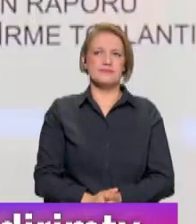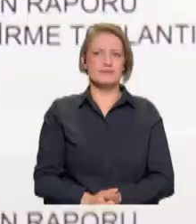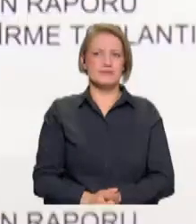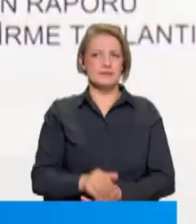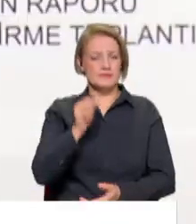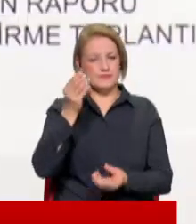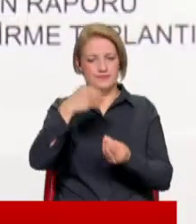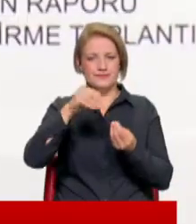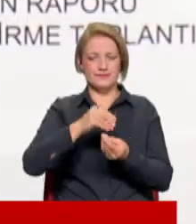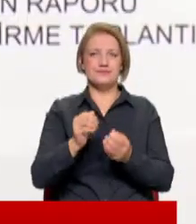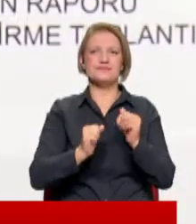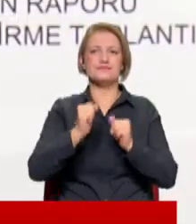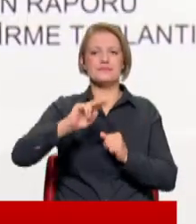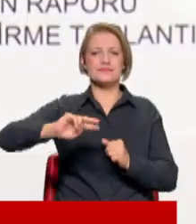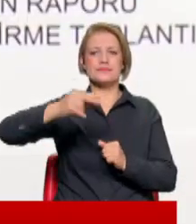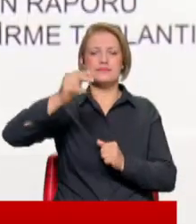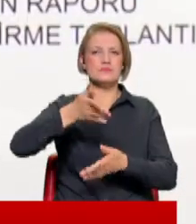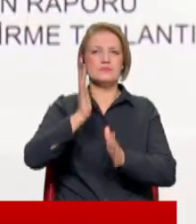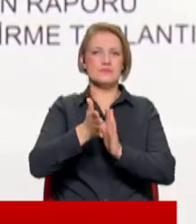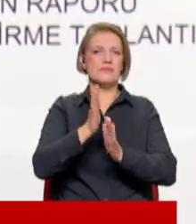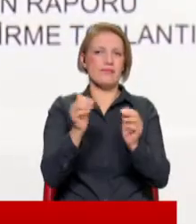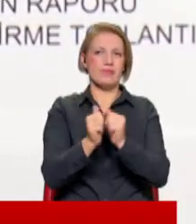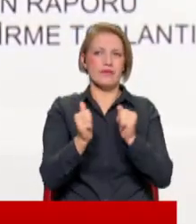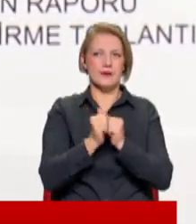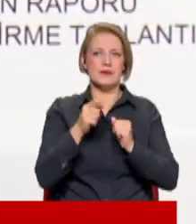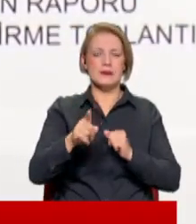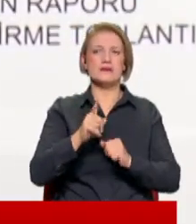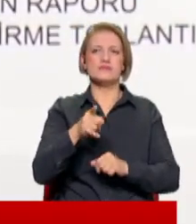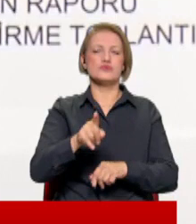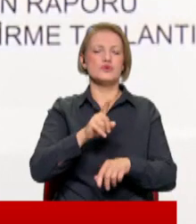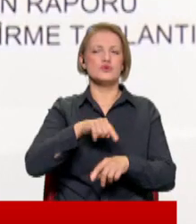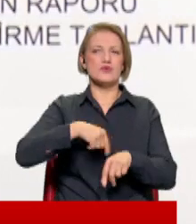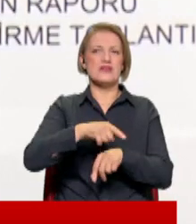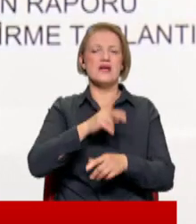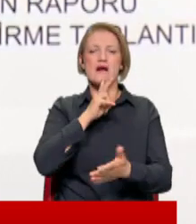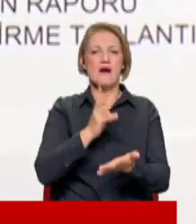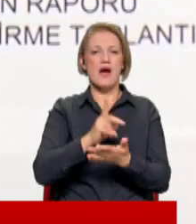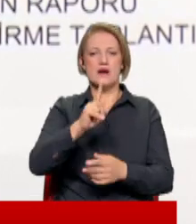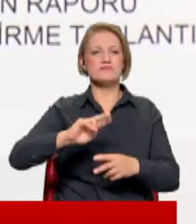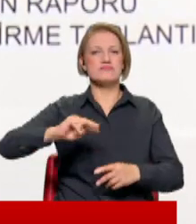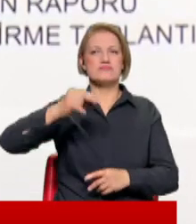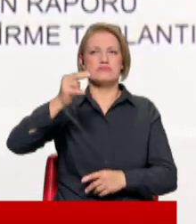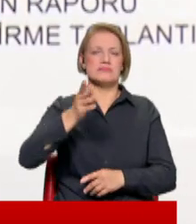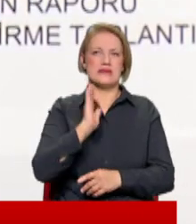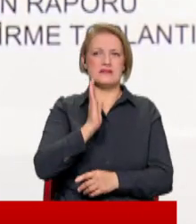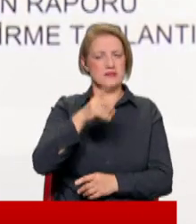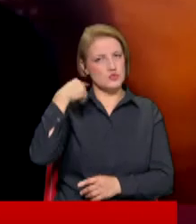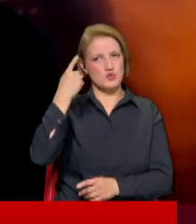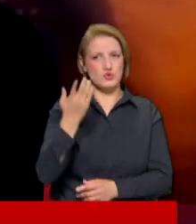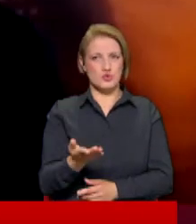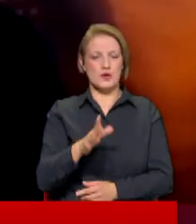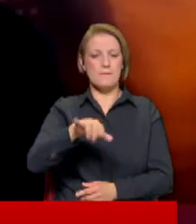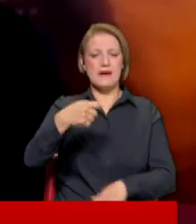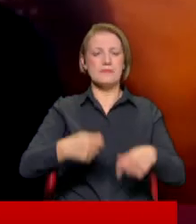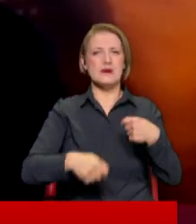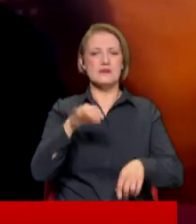Faiz artırımının kademeli olarak devam etmesiyle birlikte parasal süreçte istikrarlı ve kademeli bir şekilde gittiğimizi düşünüyoruz.